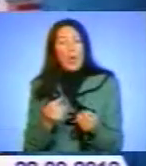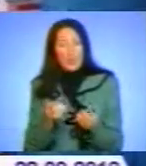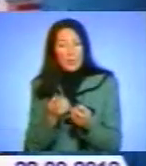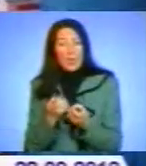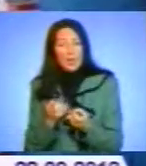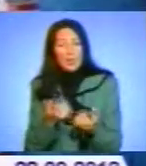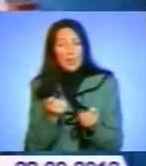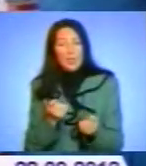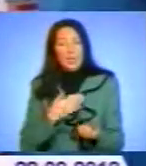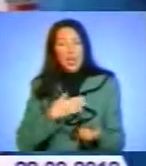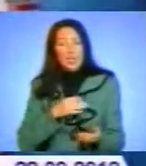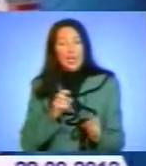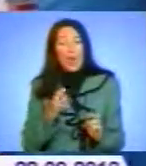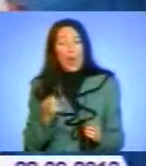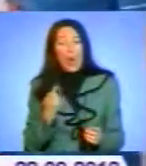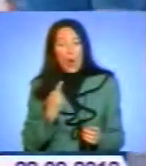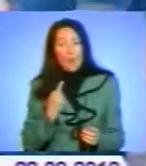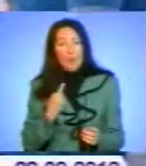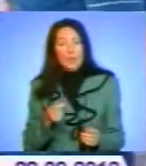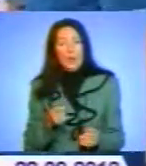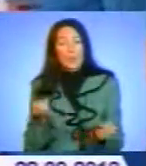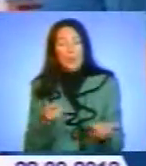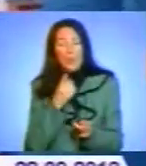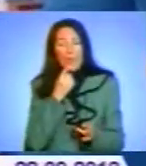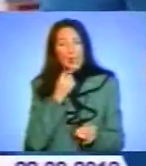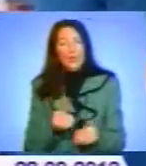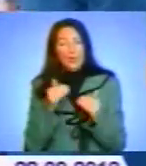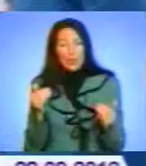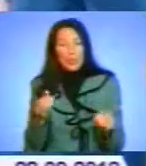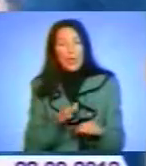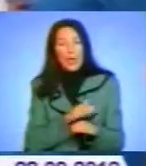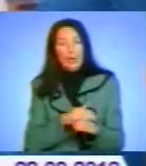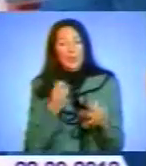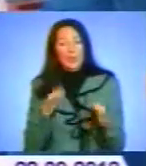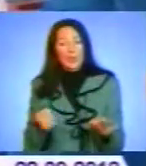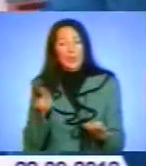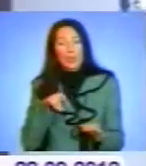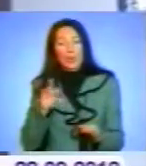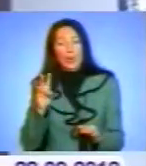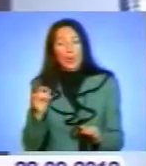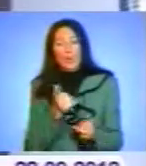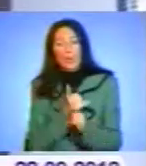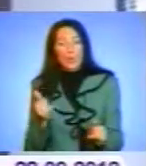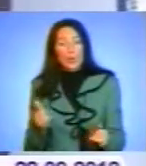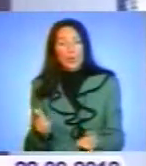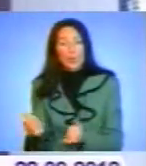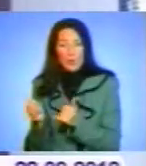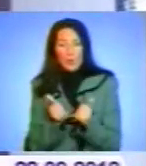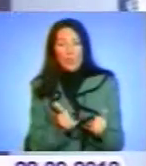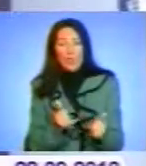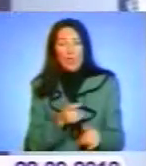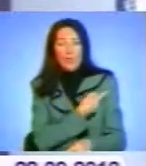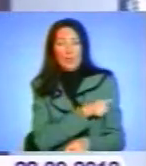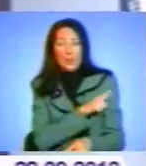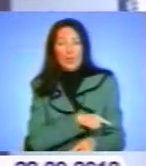зростає, а добровільні донори не можуть в повному обсязі задовільнити тих, хто потребує донорства. Медики Тернопільського обласного перинатального центру